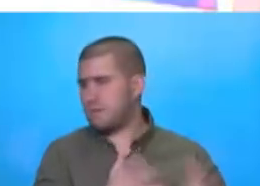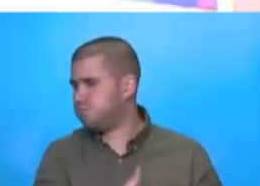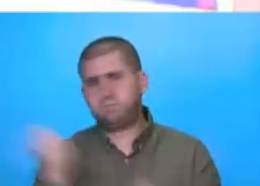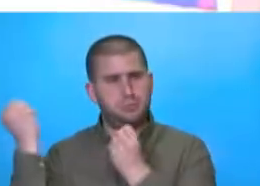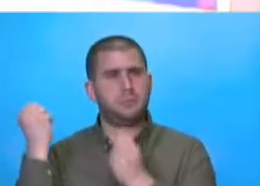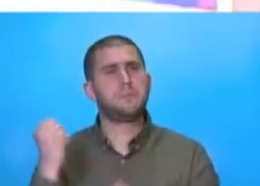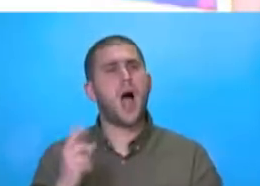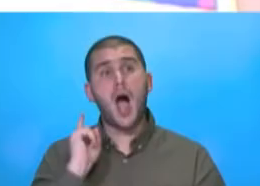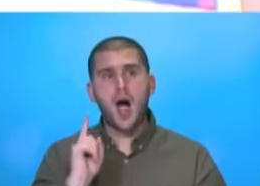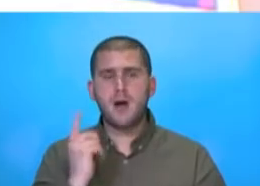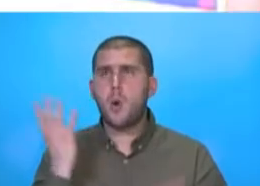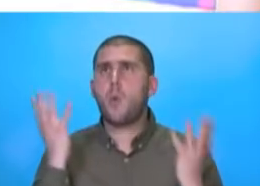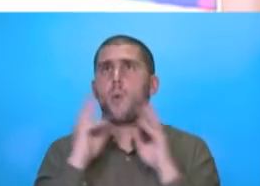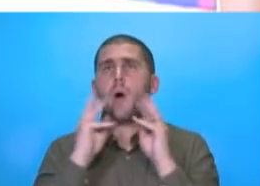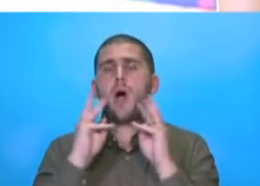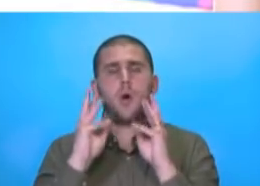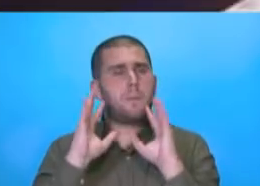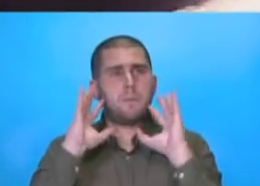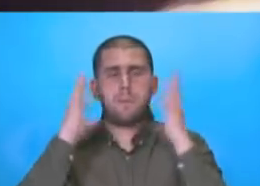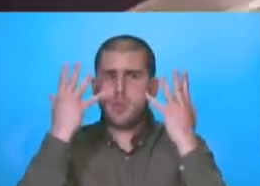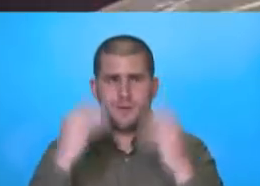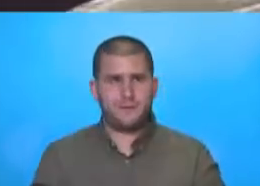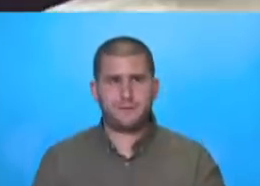אבל וואו, זה היה מטורף, אימאלה.